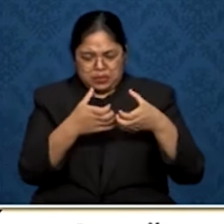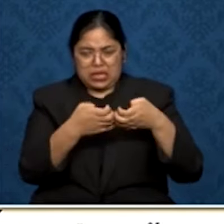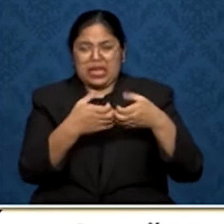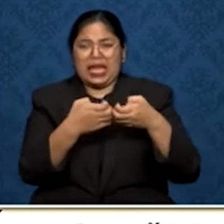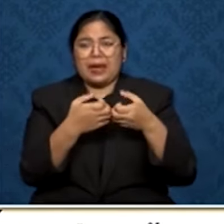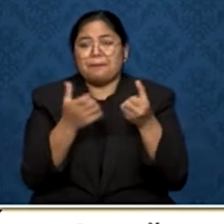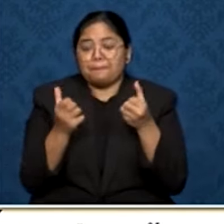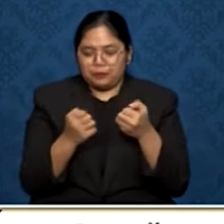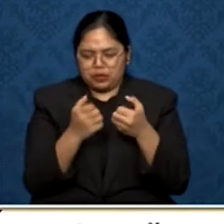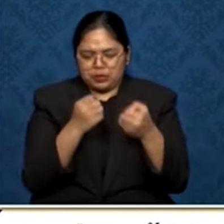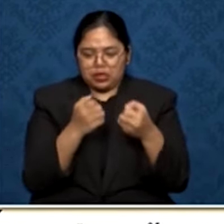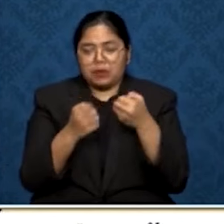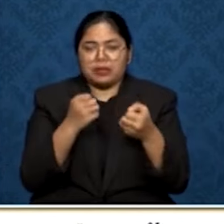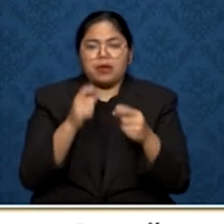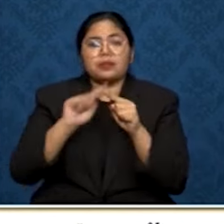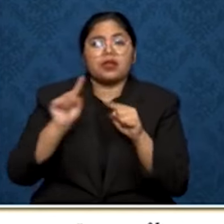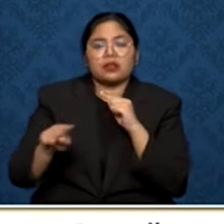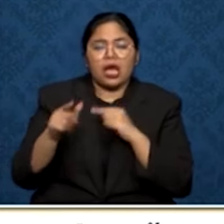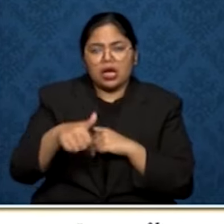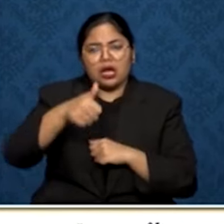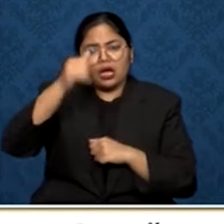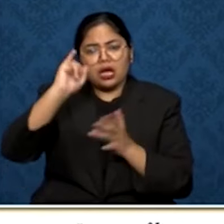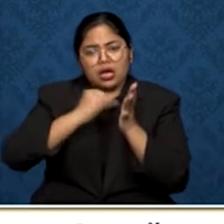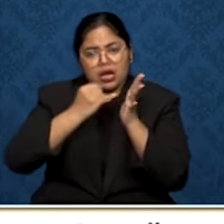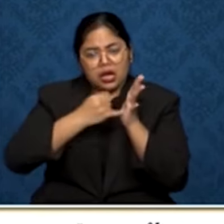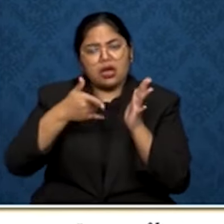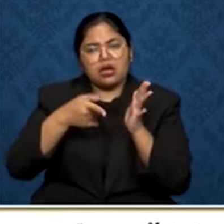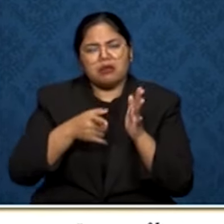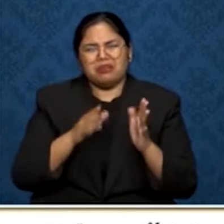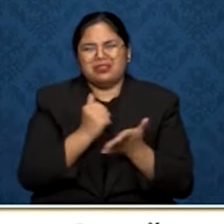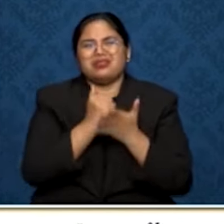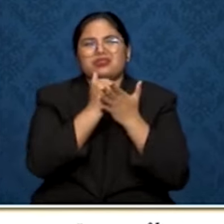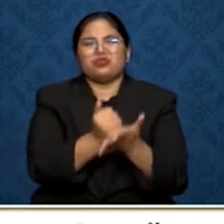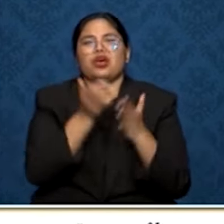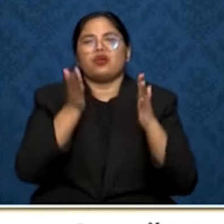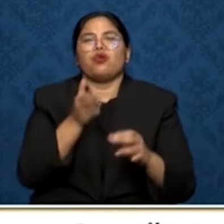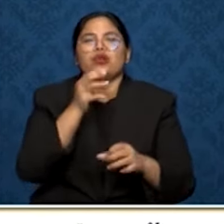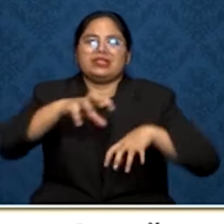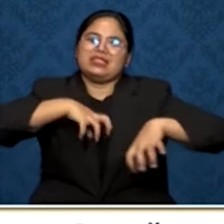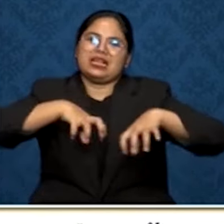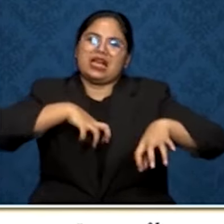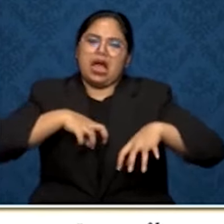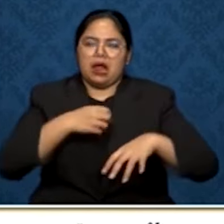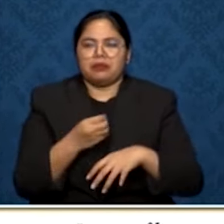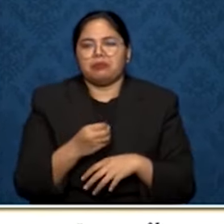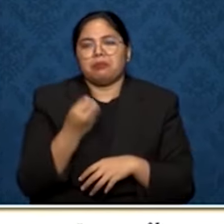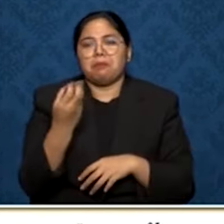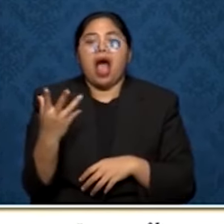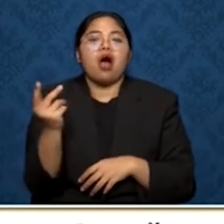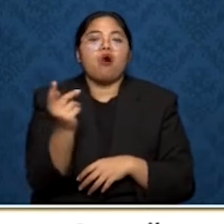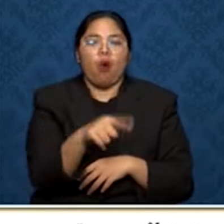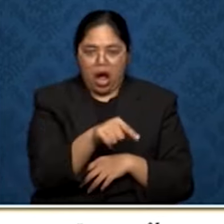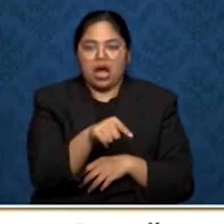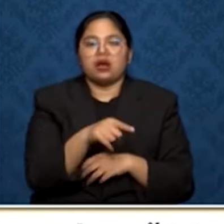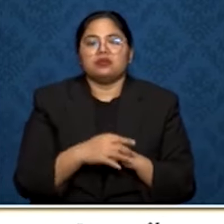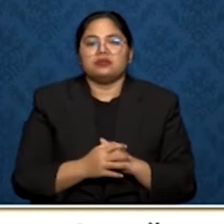นตรงไหนครัอันนี้นจะช่วย Organizer มากกว่านะครัสได์หัดไปครับและแน่